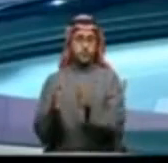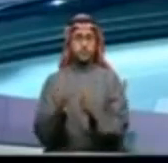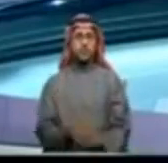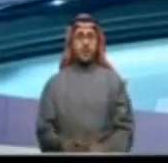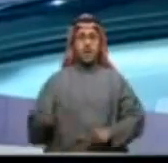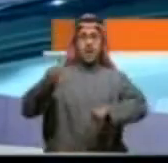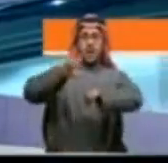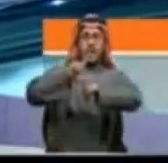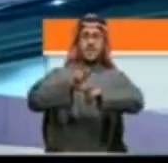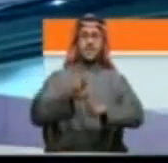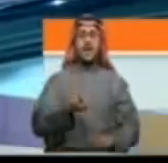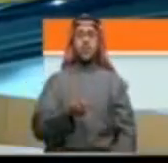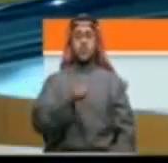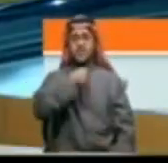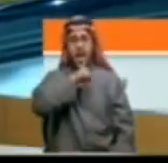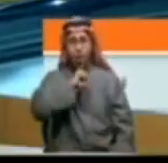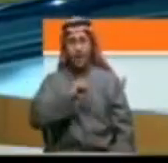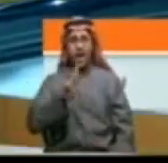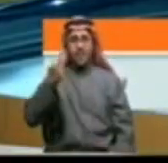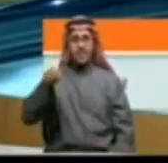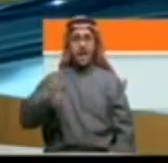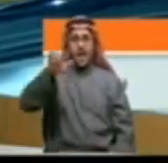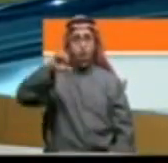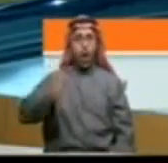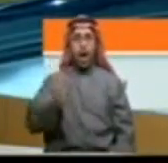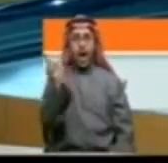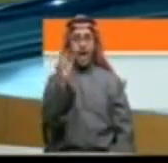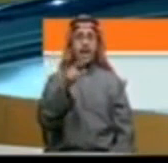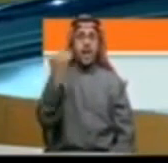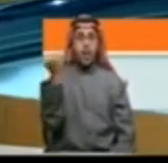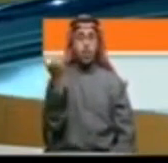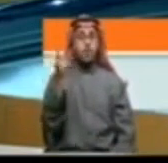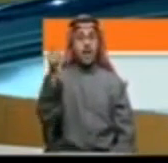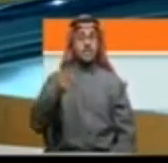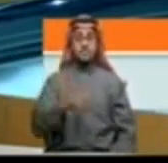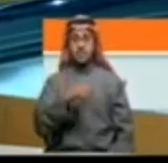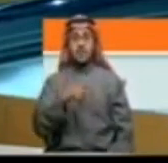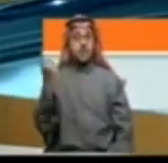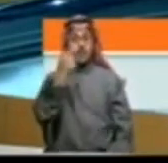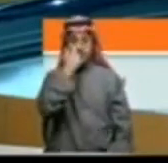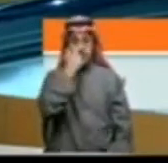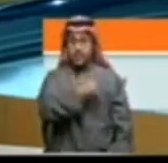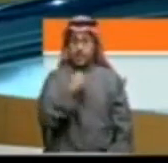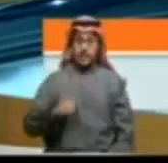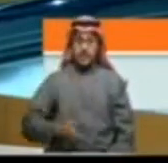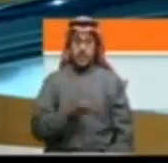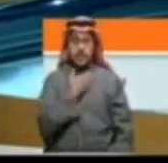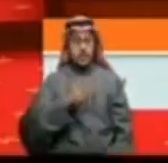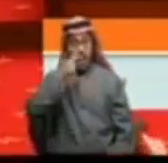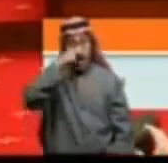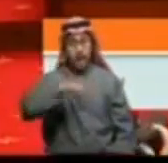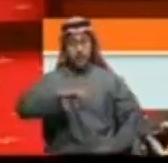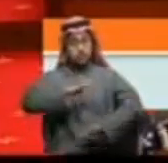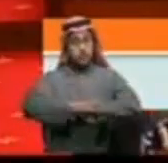حثت رئيسة تايوان تساي إن جوين بكين على فهم طريقة تفكير وحاجات الشعب التايواني، وفي